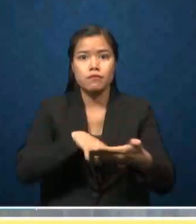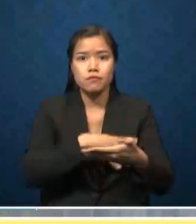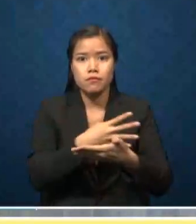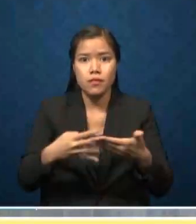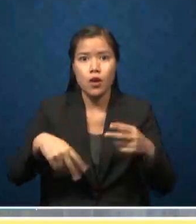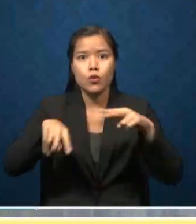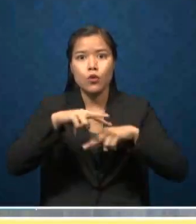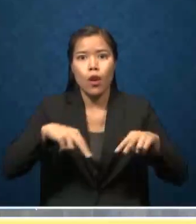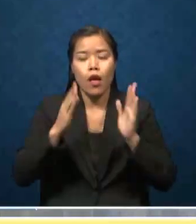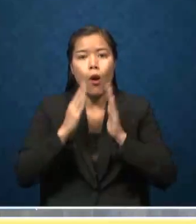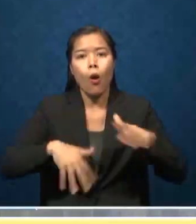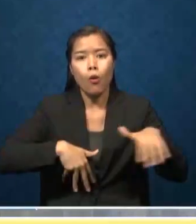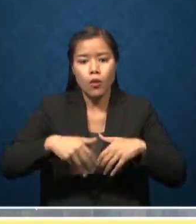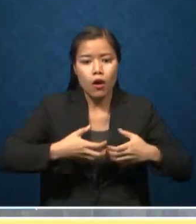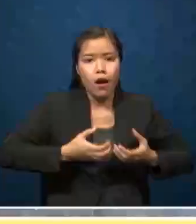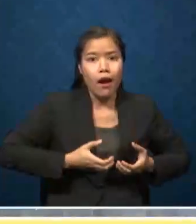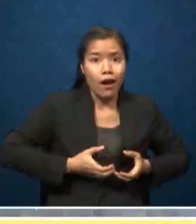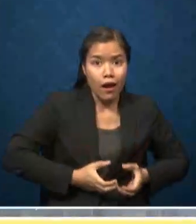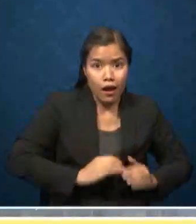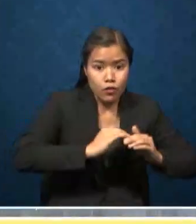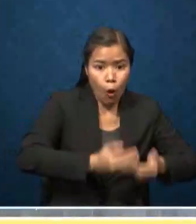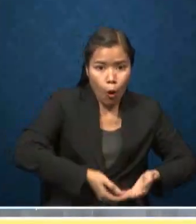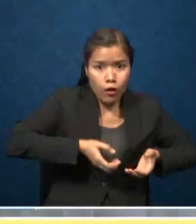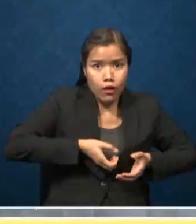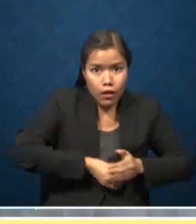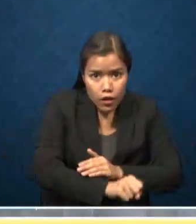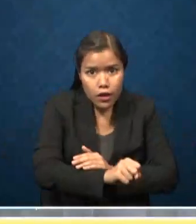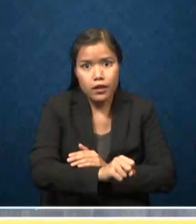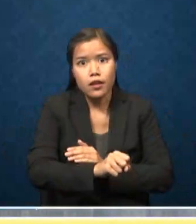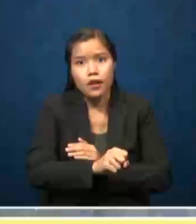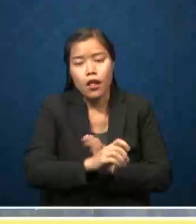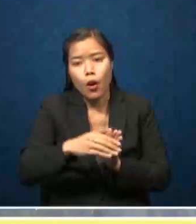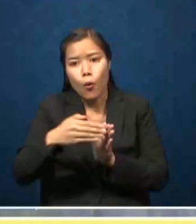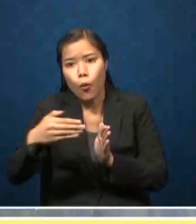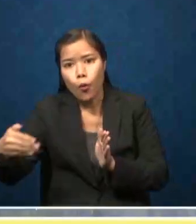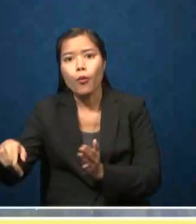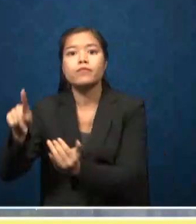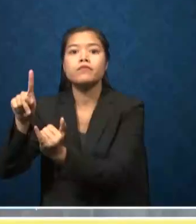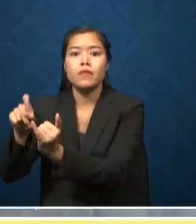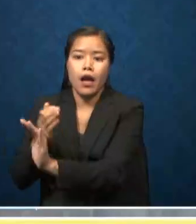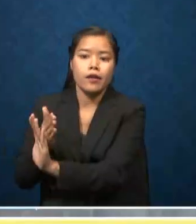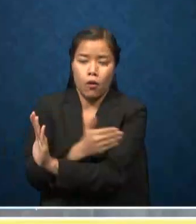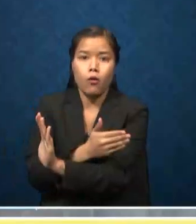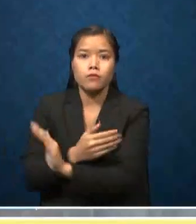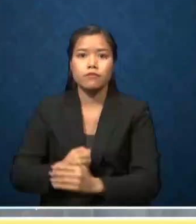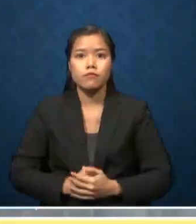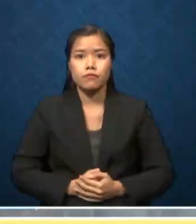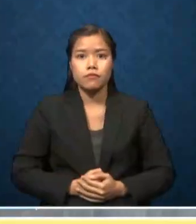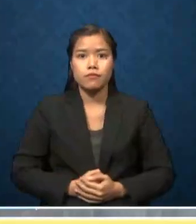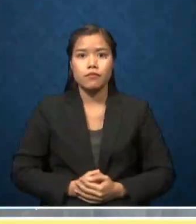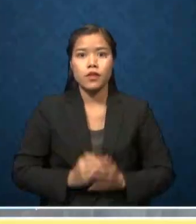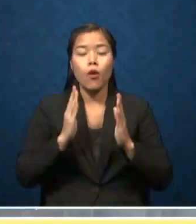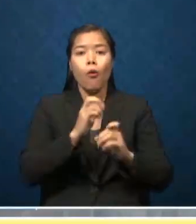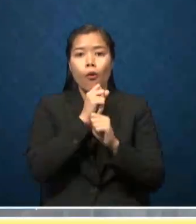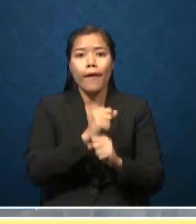ทั้งก่อนเกิดเกิดและจนถึงช่วงท้ายของชีวิตในช่วงผู้สูงอายุเขาบอกว่าเขาจะต้องให้